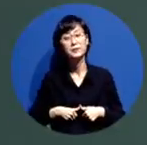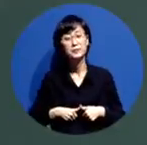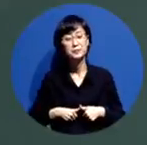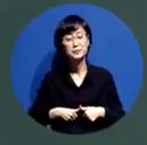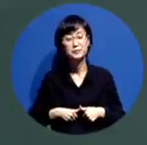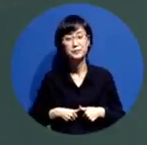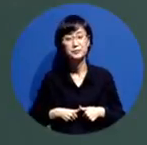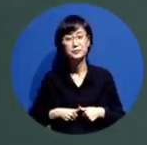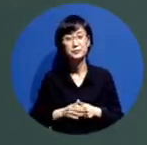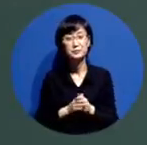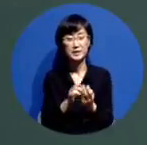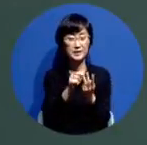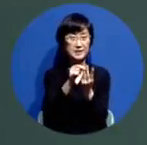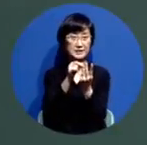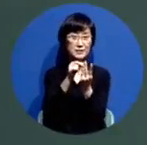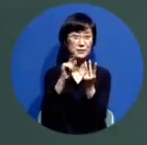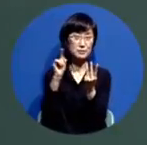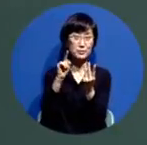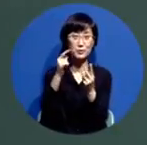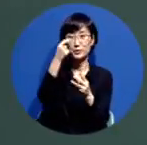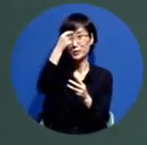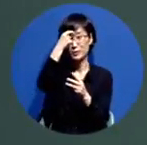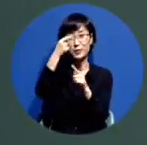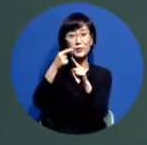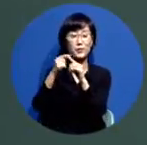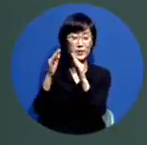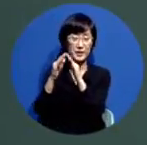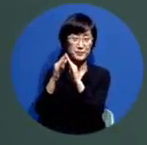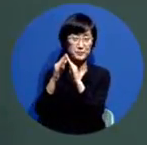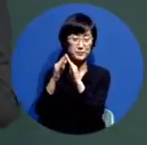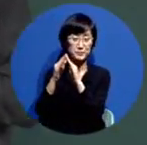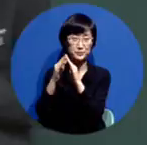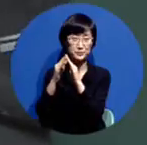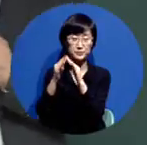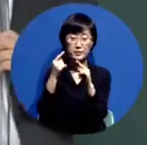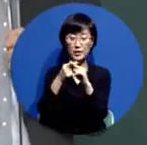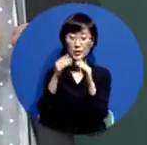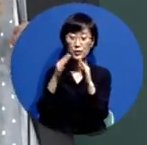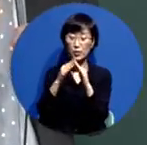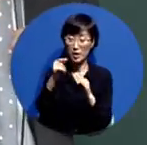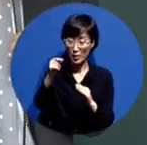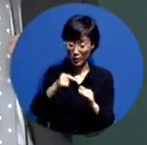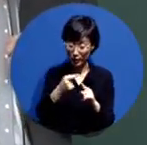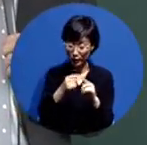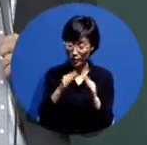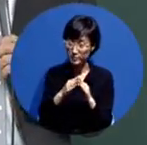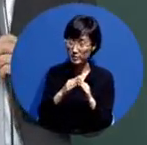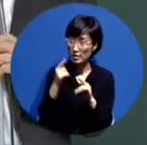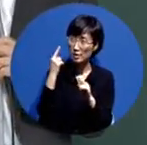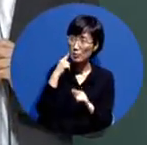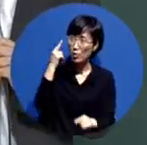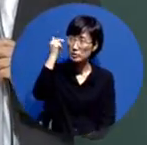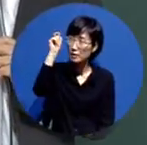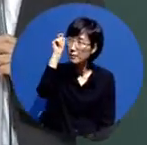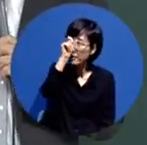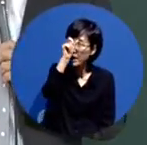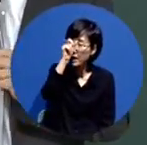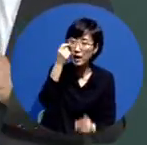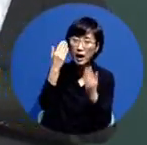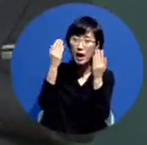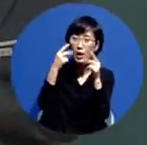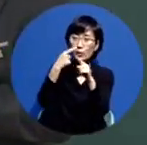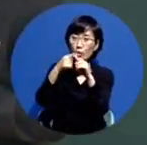在学校得看老师的眼色，看同学朋友的眼色. 그리고 또 교회 오게 되죠. 然后来教会了. 교회 오면 교육자 눈치도 보게 되고 또 교사 눈치를 보게